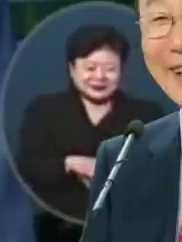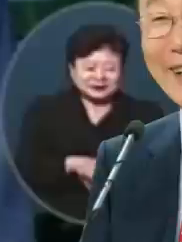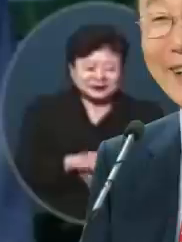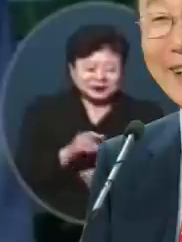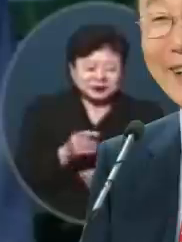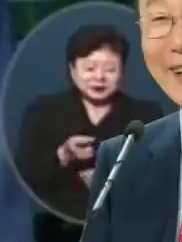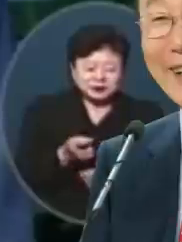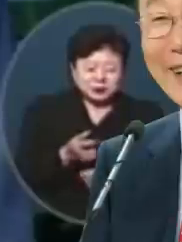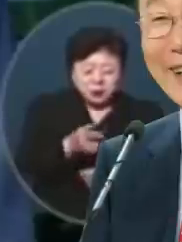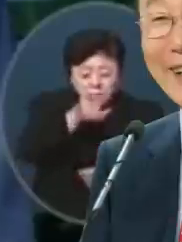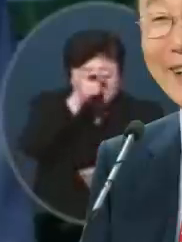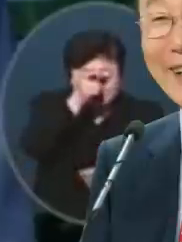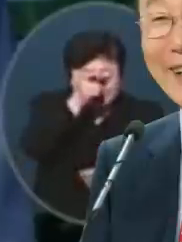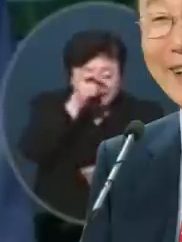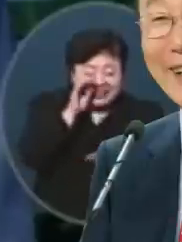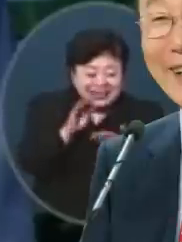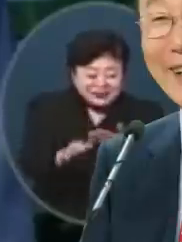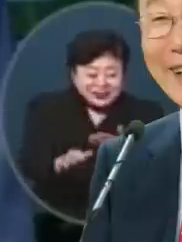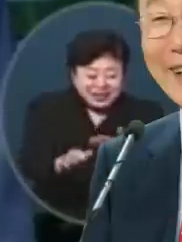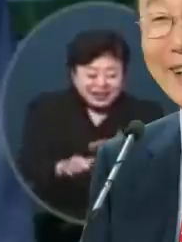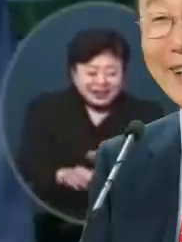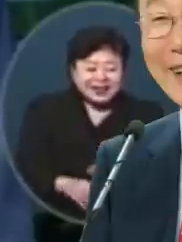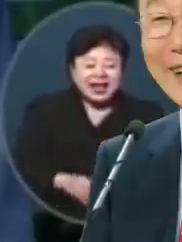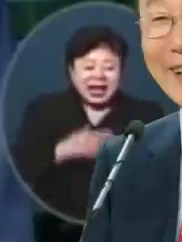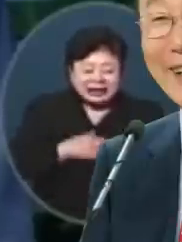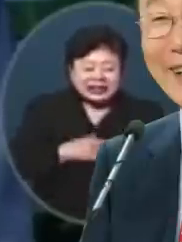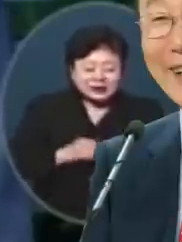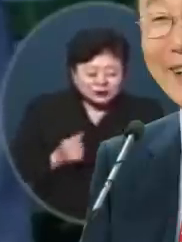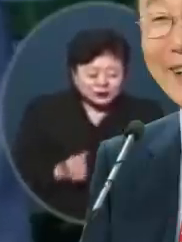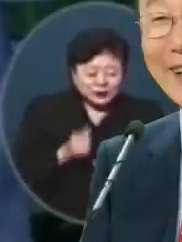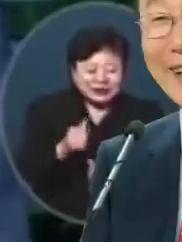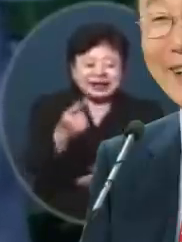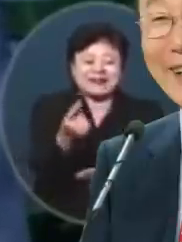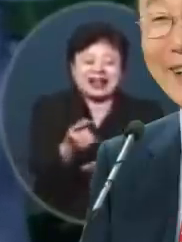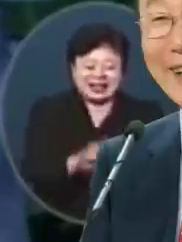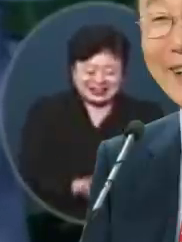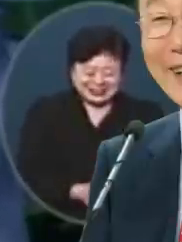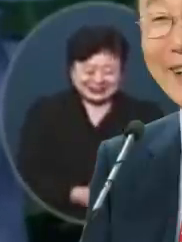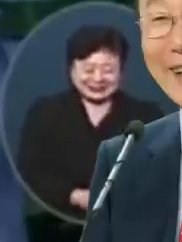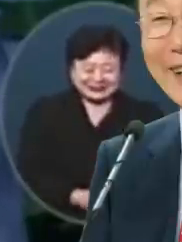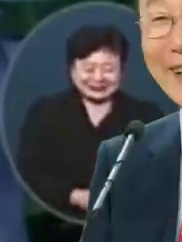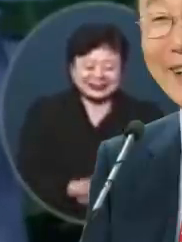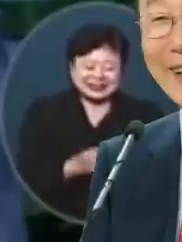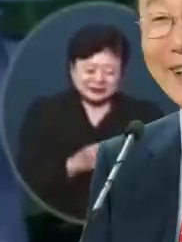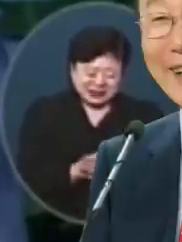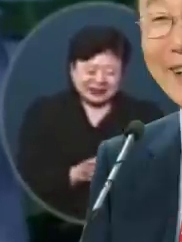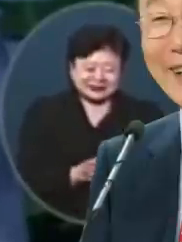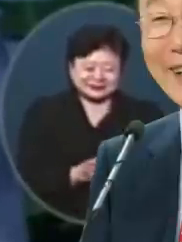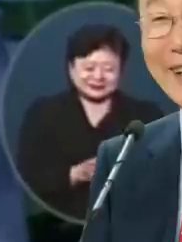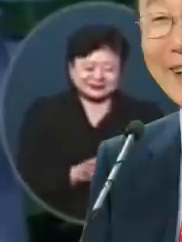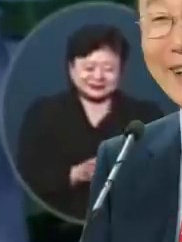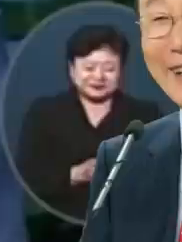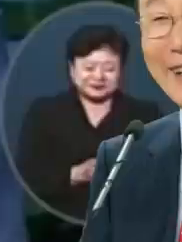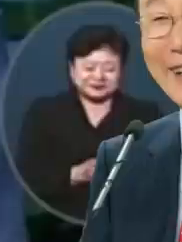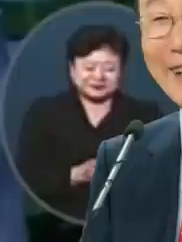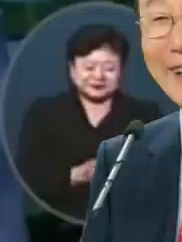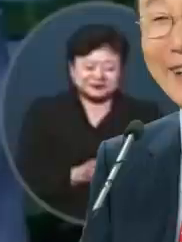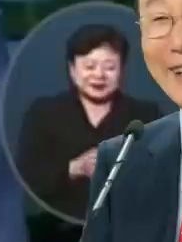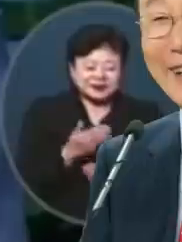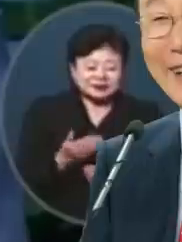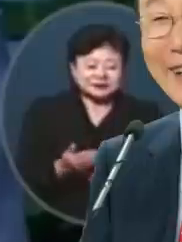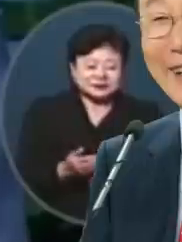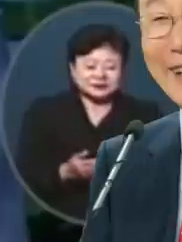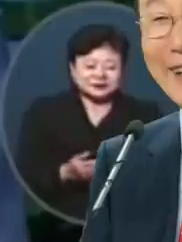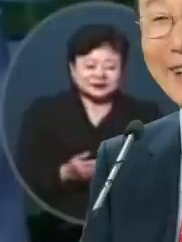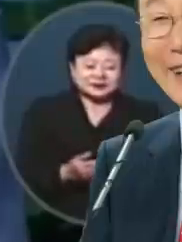조금 고집 부리다가 포기하고 따라 나오는 것입니다. 그러므로 여러분은